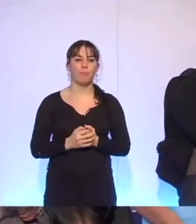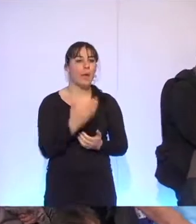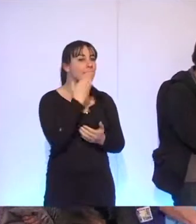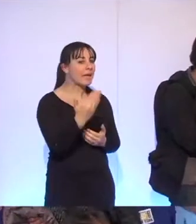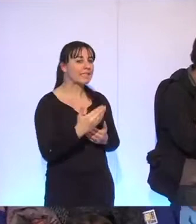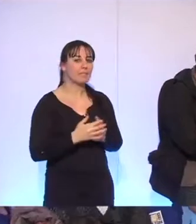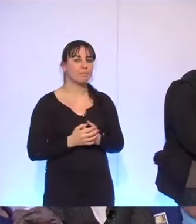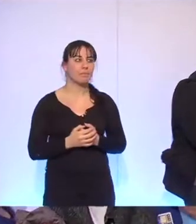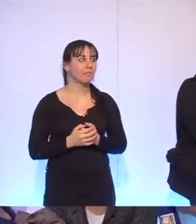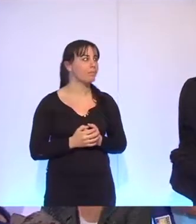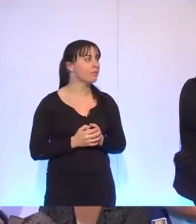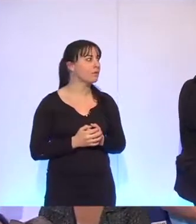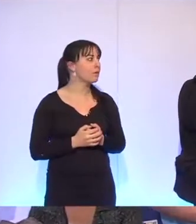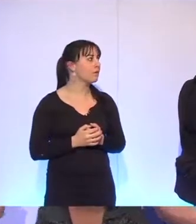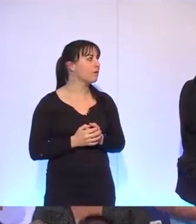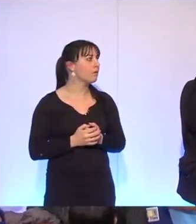Je peux peut-être.